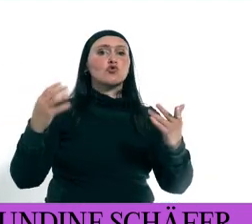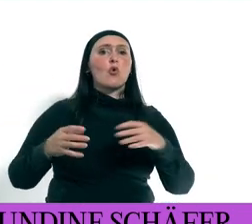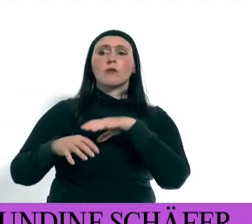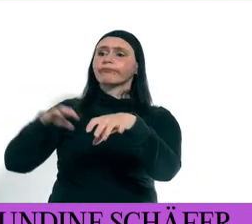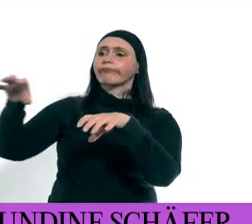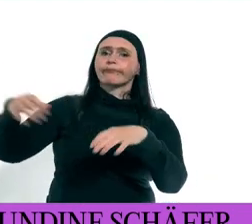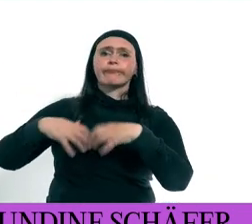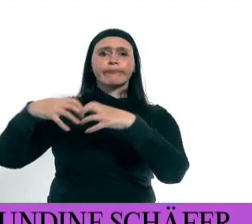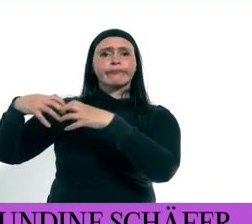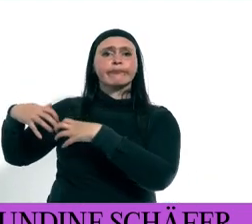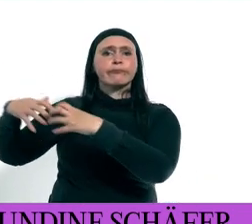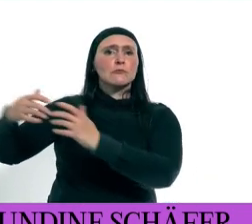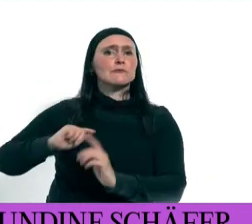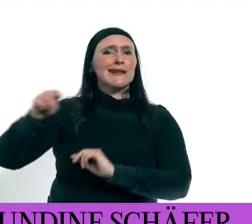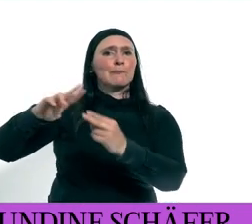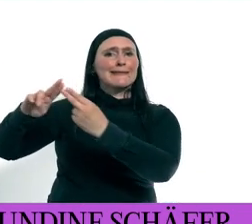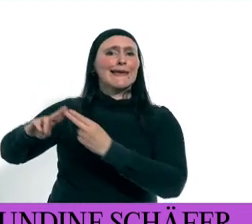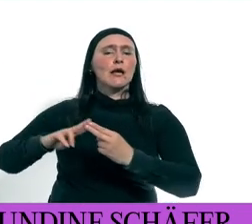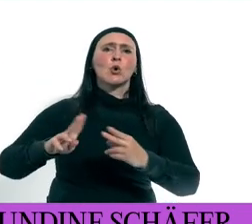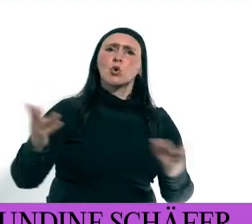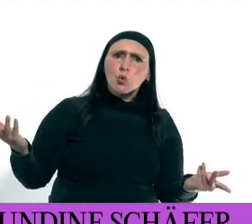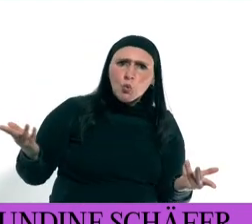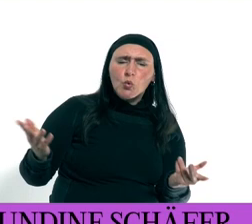Wir haben uns also stärker nach außen orientiert.